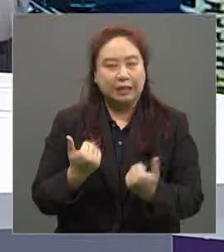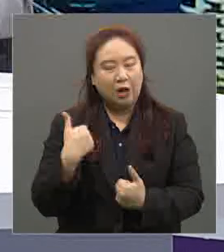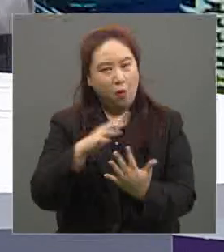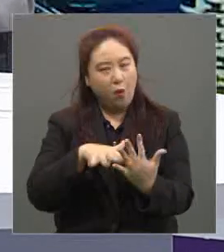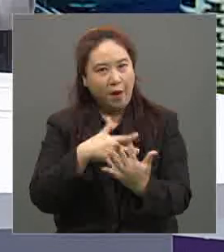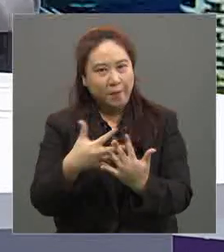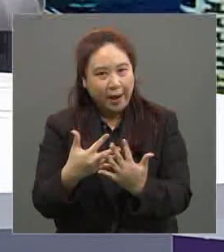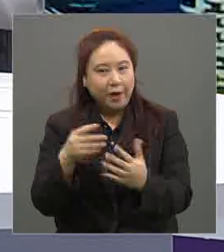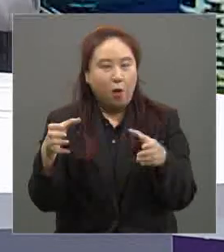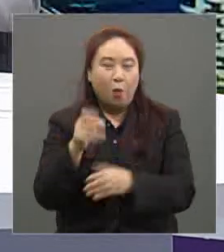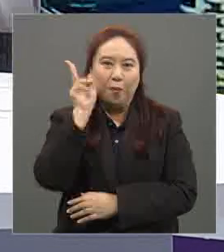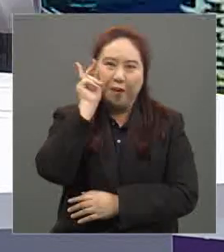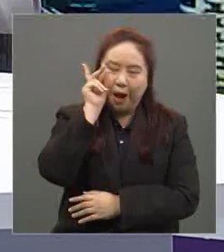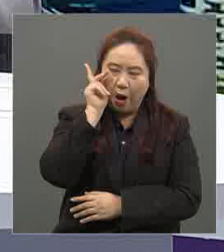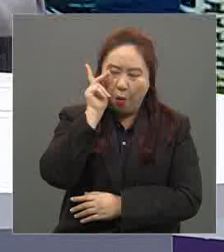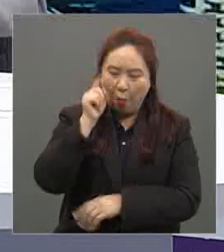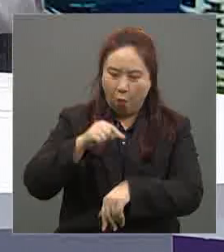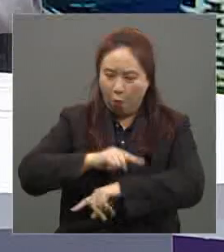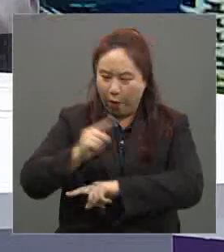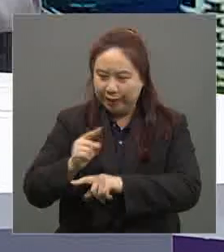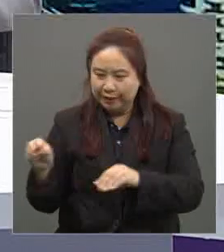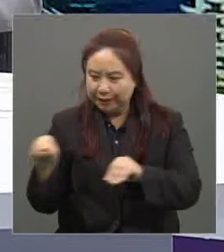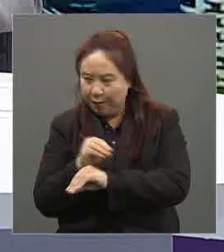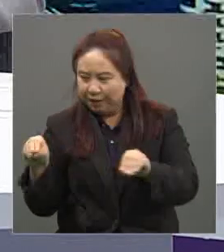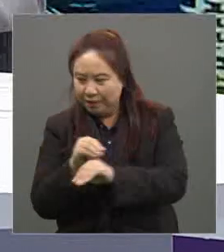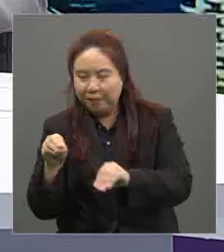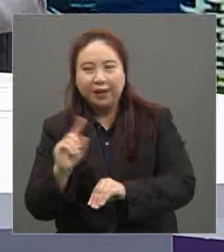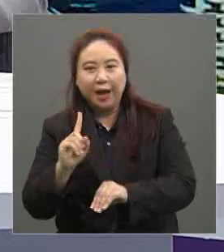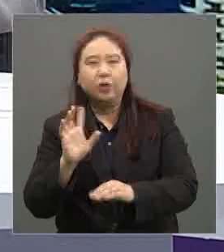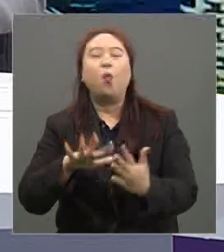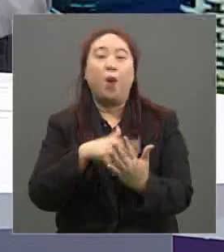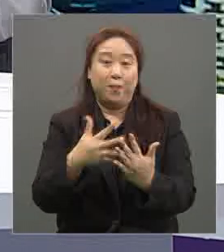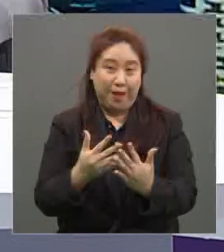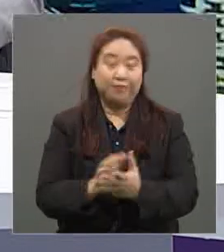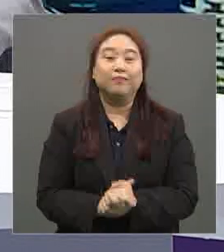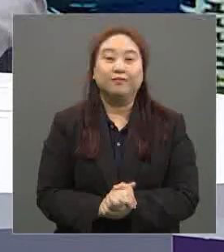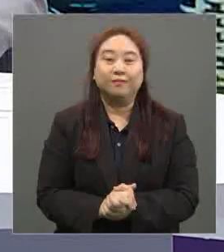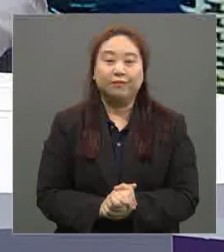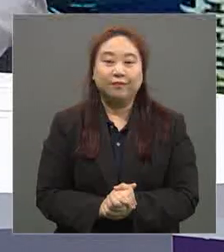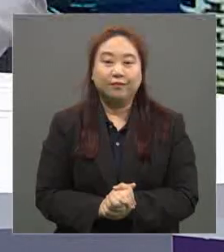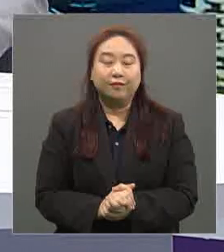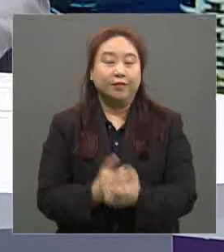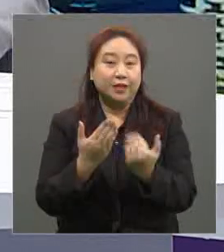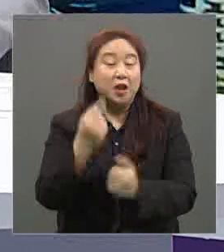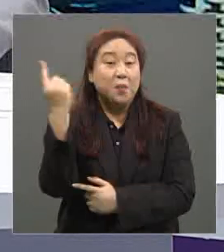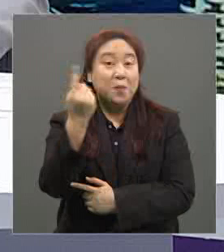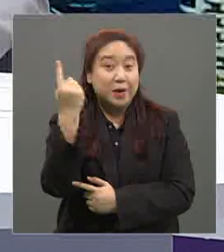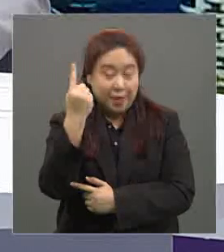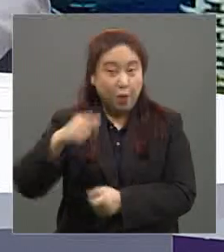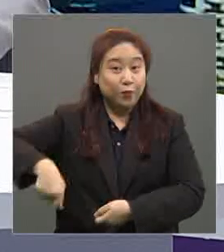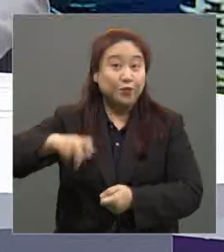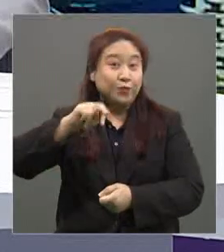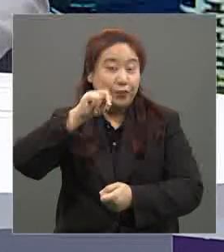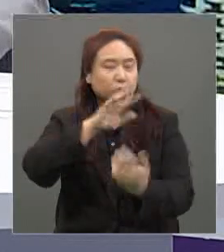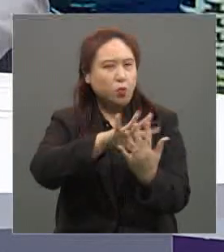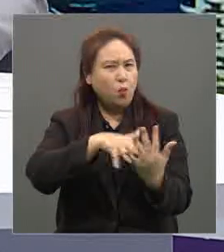สำหรับทั้งทีมข่าวทั้งคนหน้าจออย่างเราๆเนี่ยนะก็เที่ยวในช่วงของเทศกาลสงกรานต์วางแผนแต่เนิ่นๆนะครับว่า